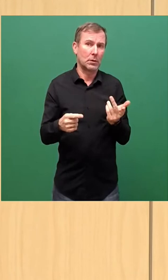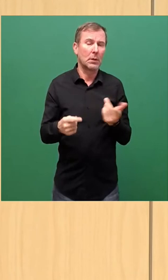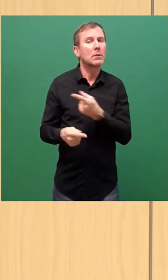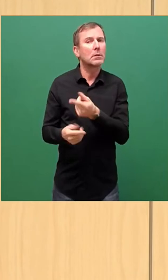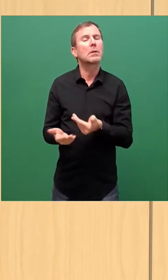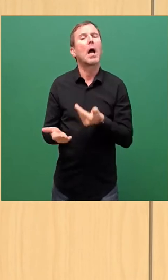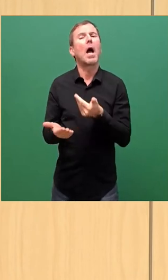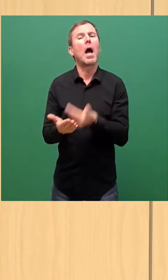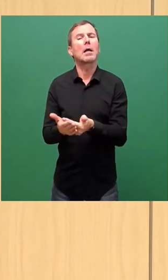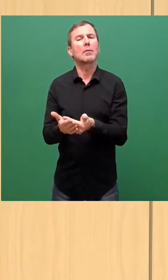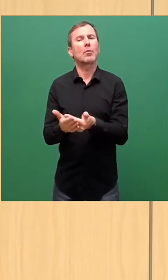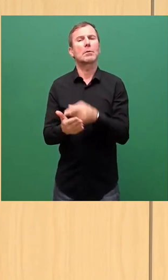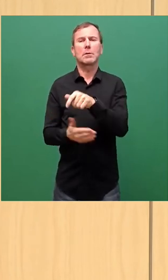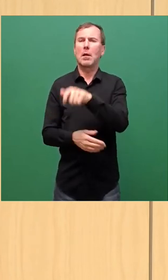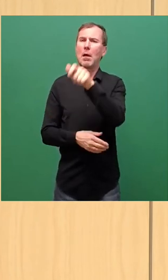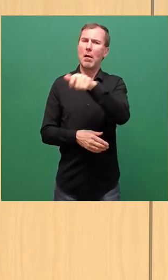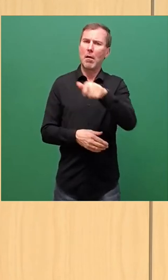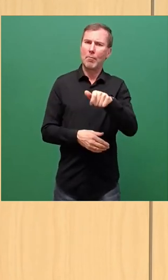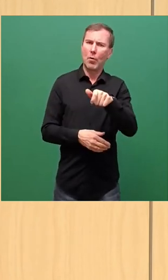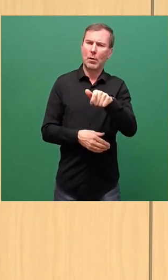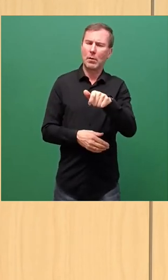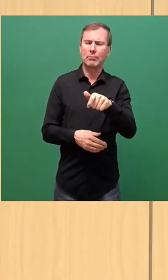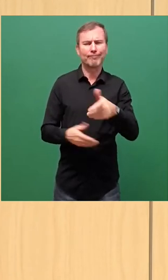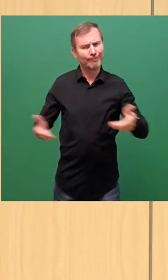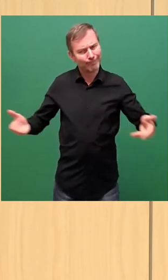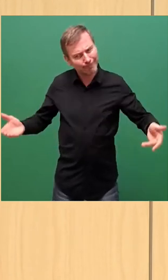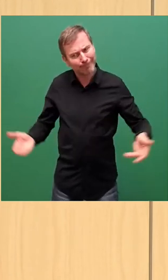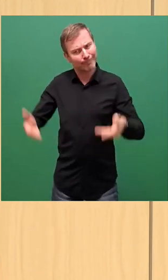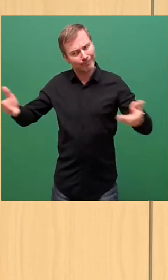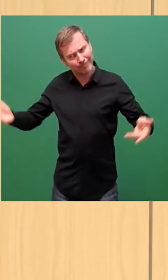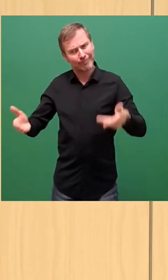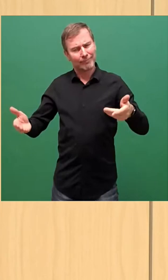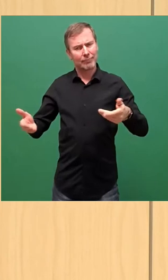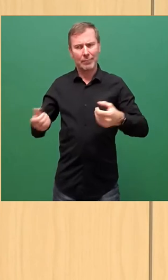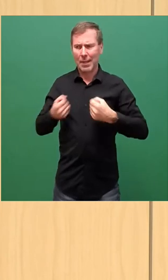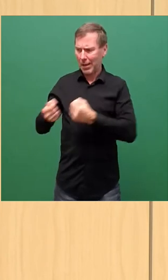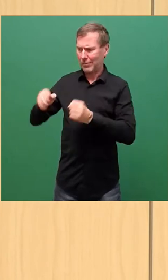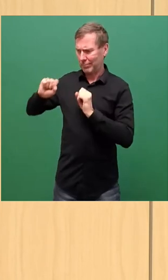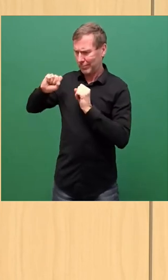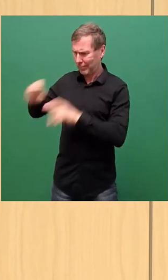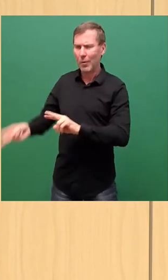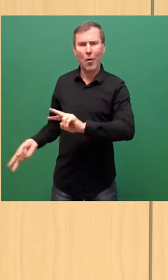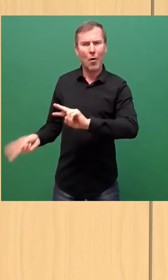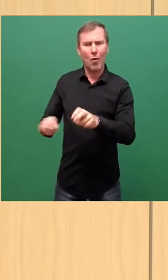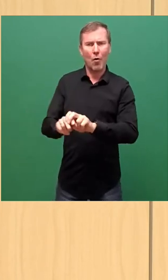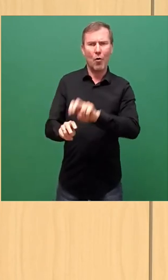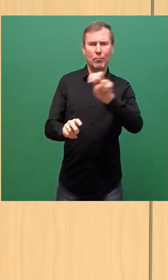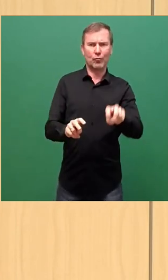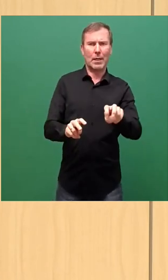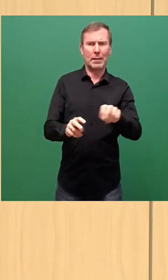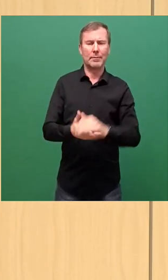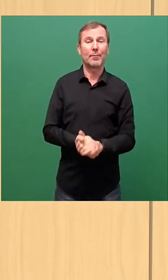die Bürgerinnen und Bürger dazu bewegen soll, umzusteigen. Wir haben gerade in diesen Stadtgebieten teilweise